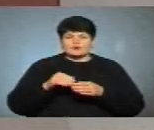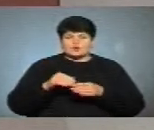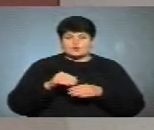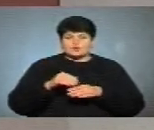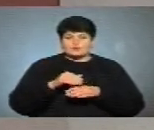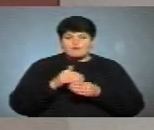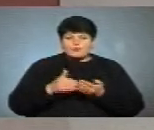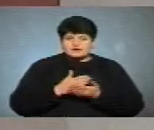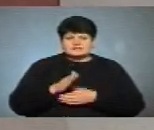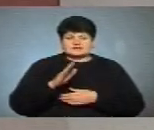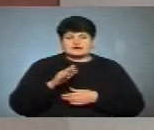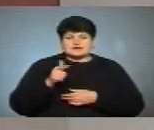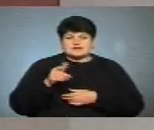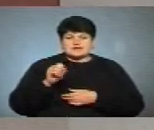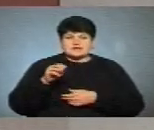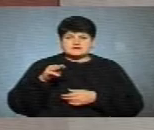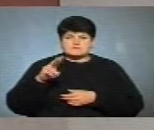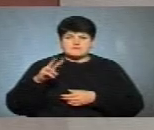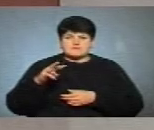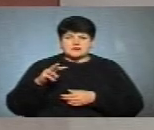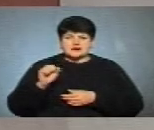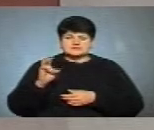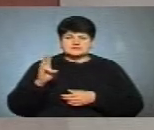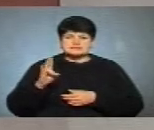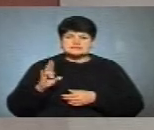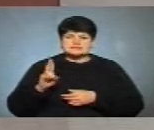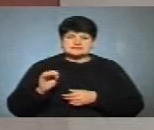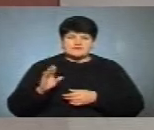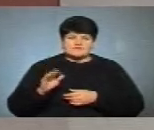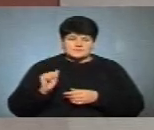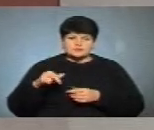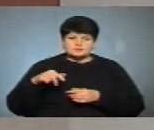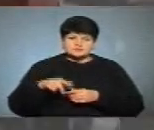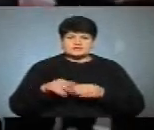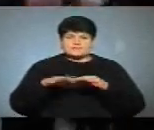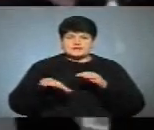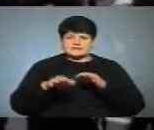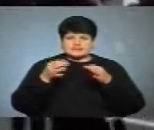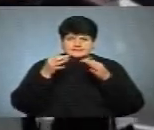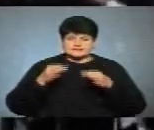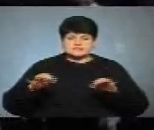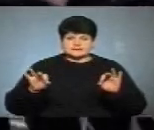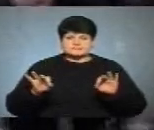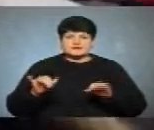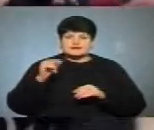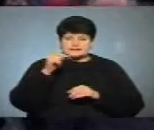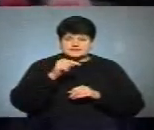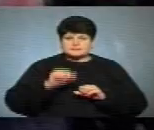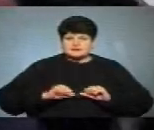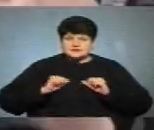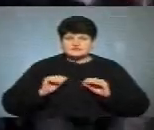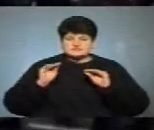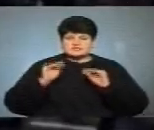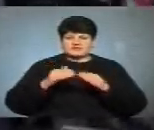Гетманцева. Після протесту під Верховною Радою учасники акції пішли до Майдану Незалежності, розповіла Оксана Мулик. Там намагалися